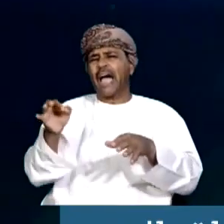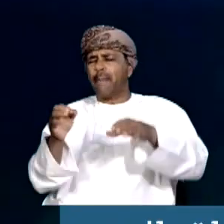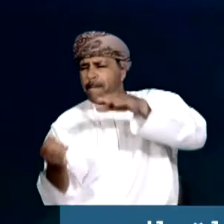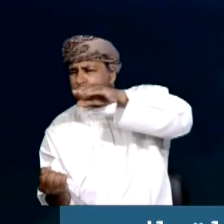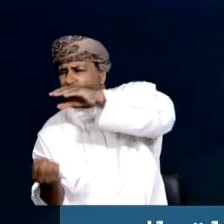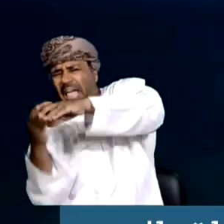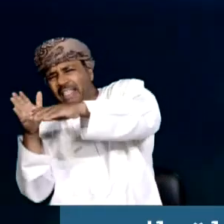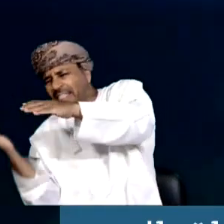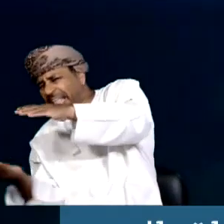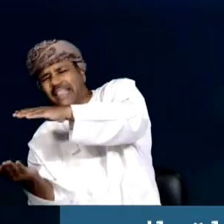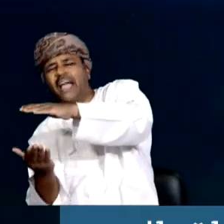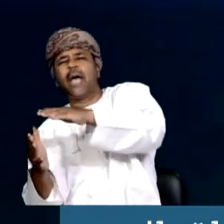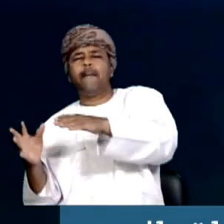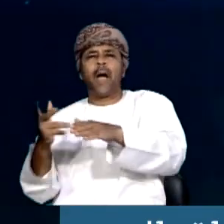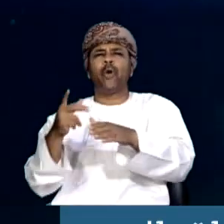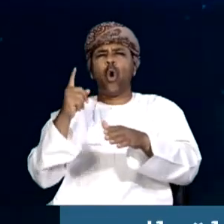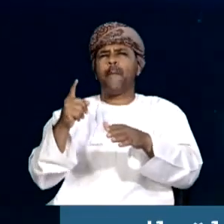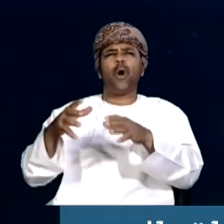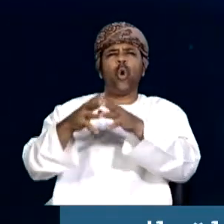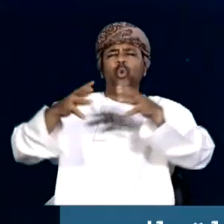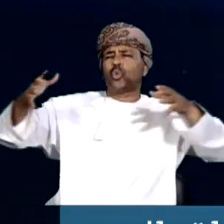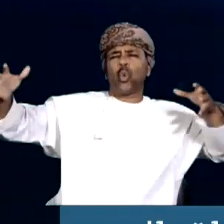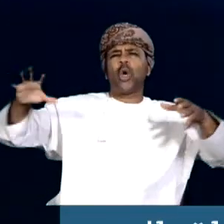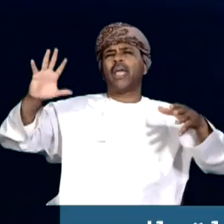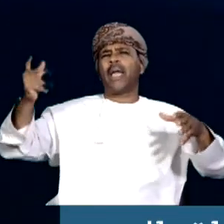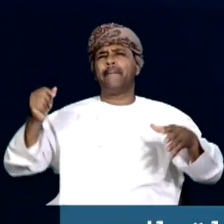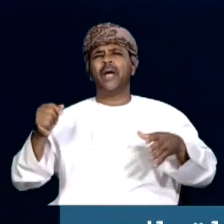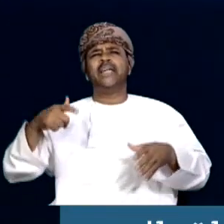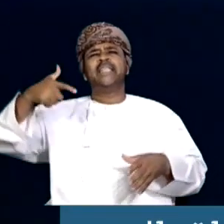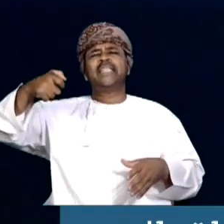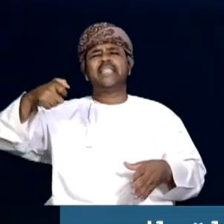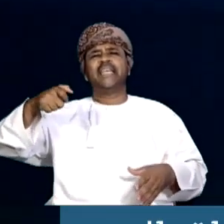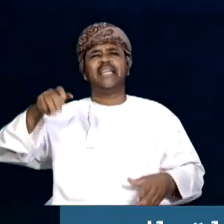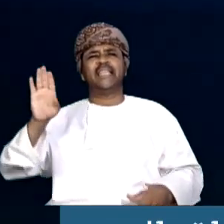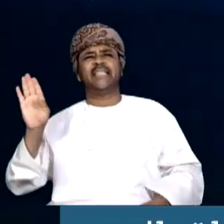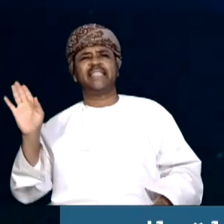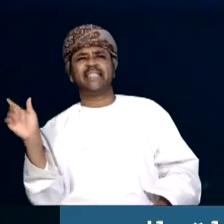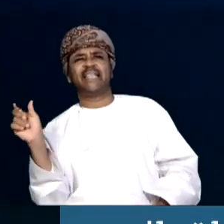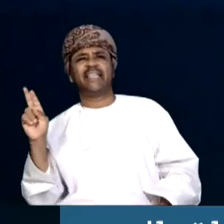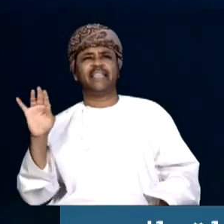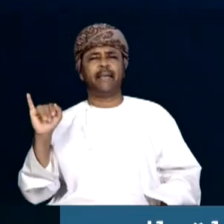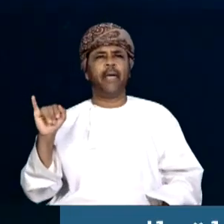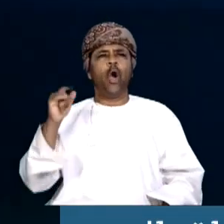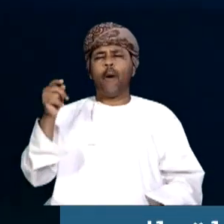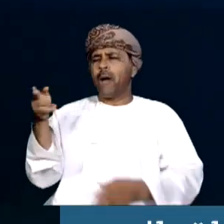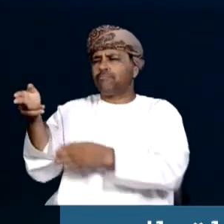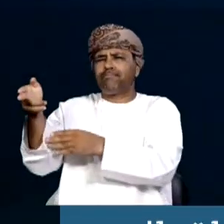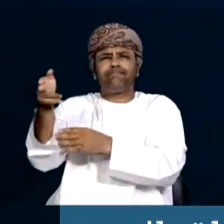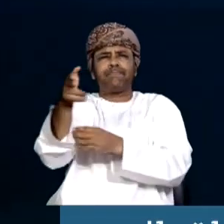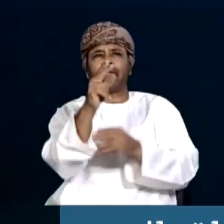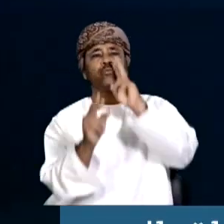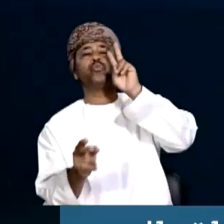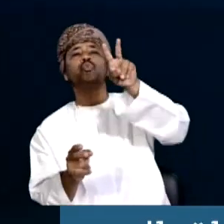الماء عندما مر الأخطبوط الذي يبلغ طوله نحو 60 سنتيمترا أمام كاميرا الغواصة